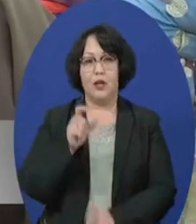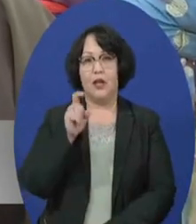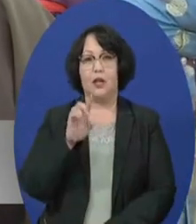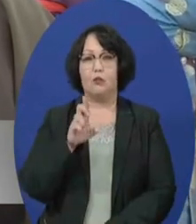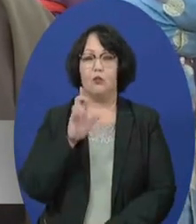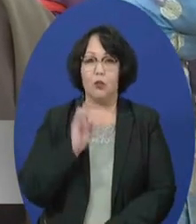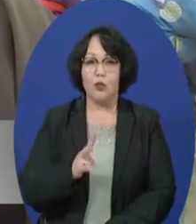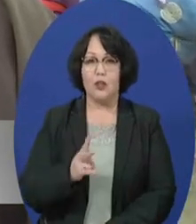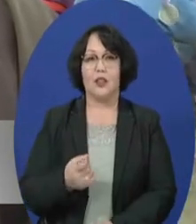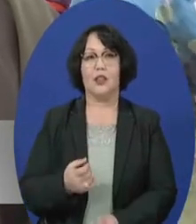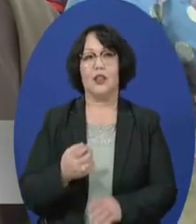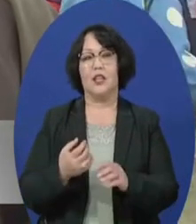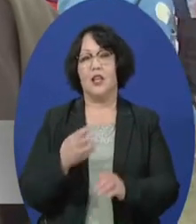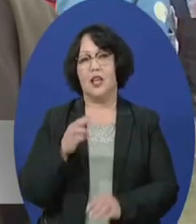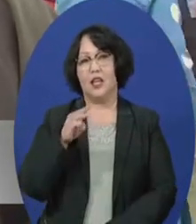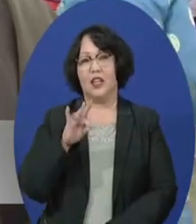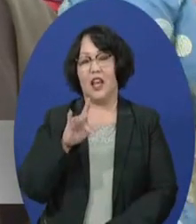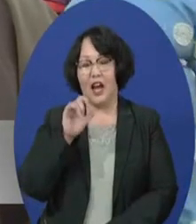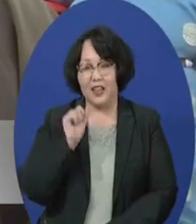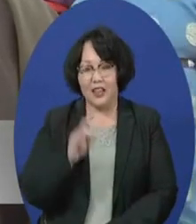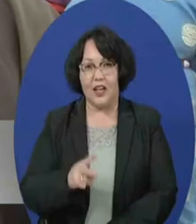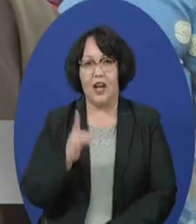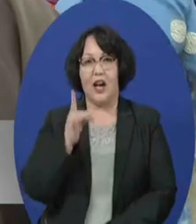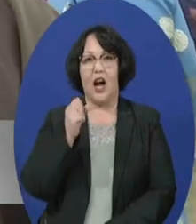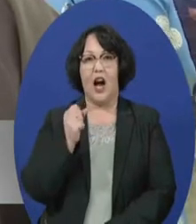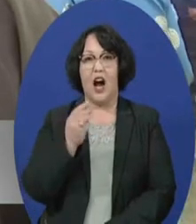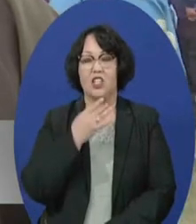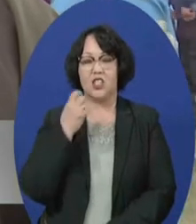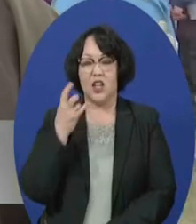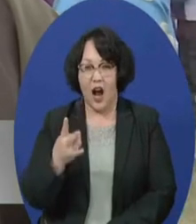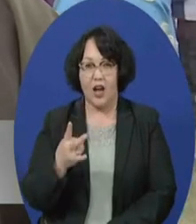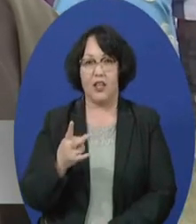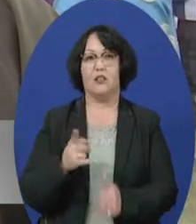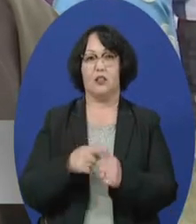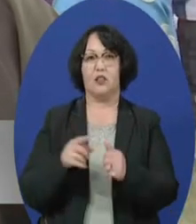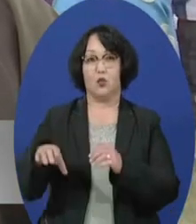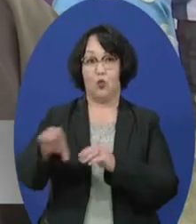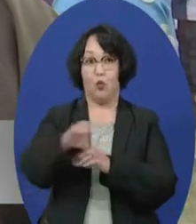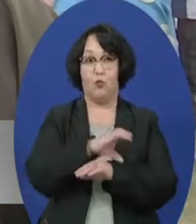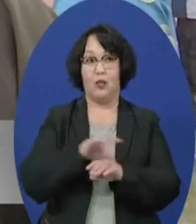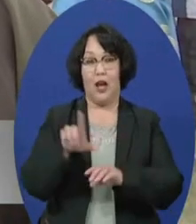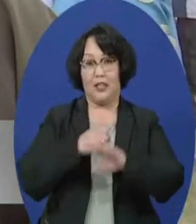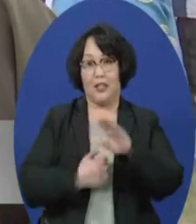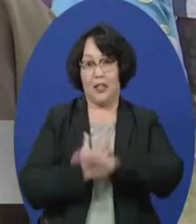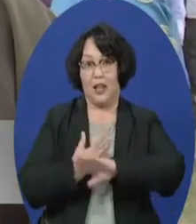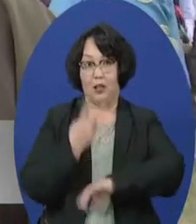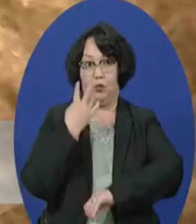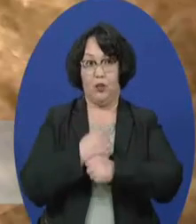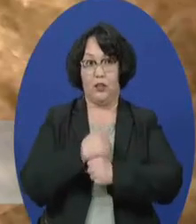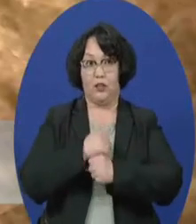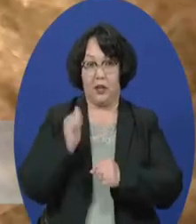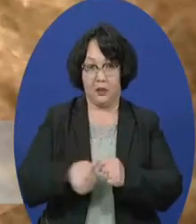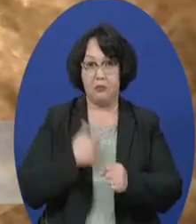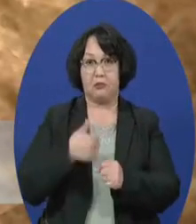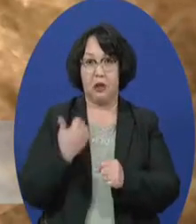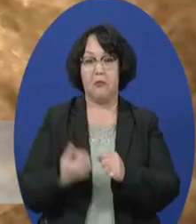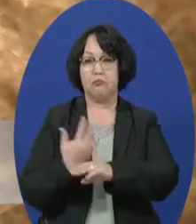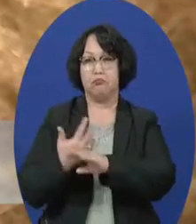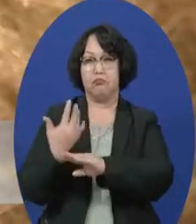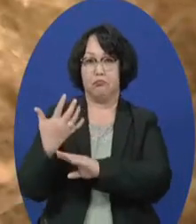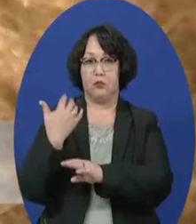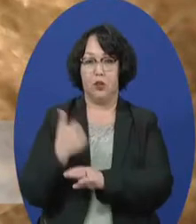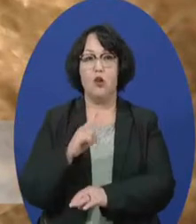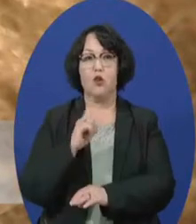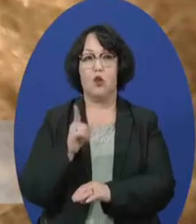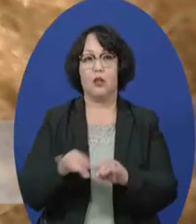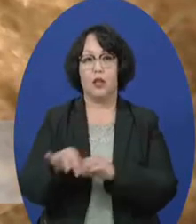уулган тариалан одоо Аршаан самдад бол газар тариалангийн үйл ажиллагаа ихэхэн одоо эрчимчж байгаа гэж одоо ойлгож байна. Мөн Хөвсгөл